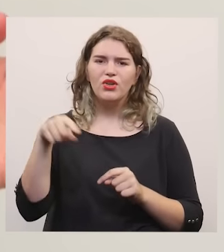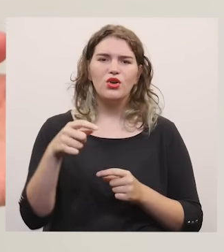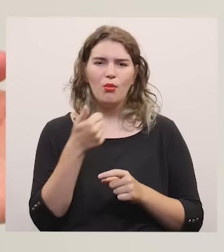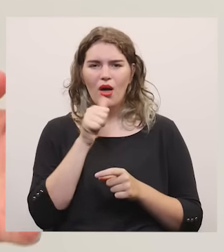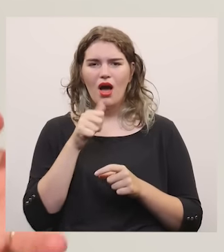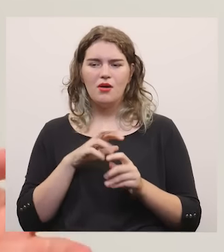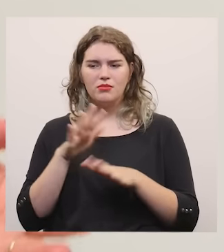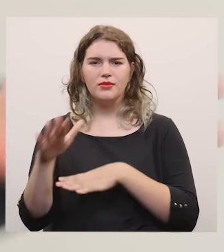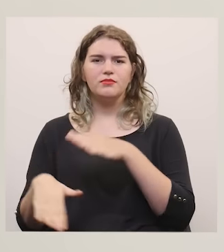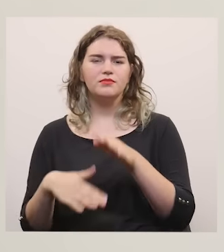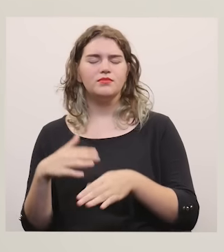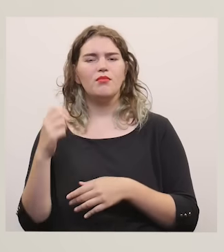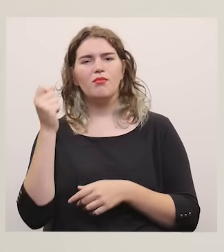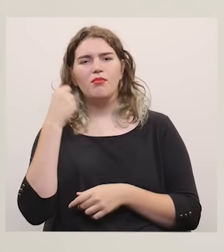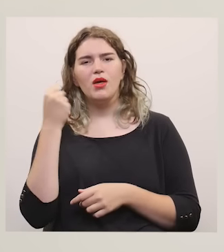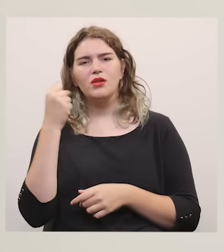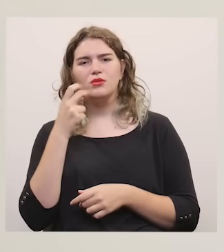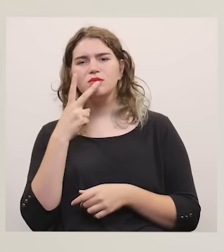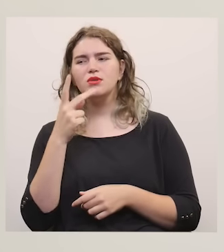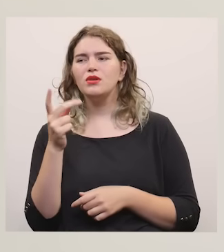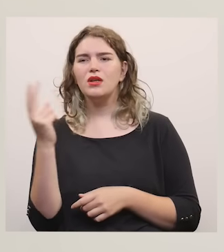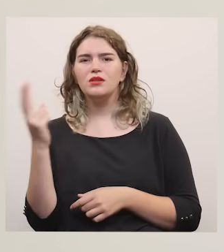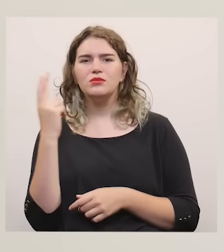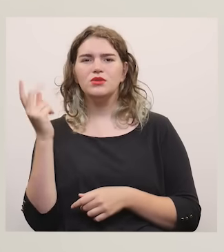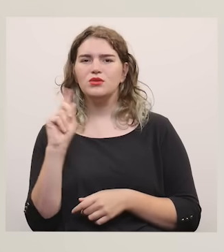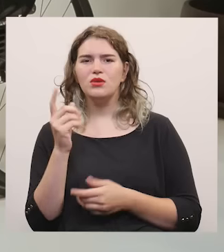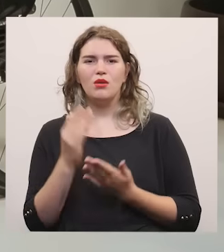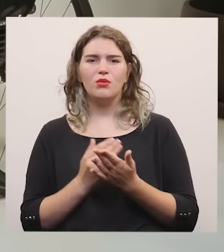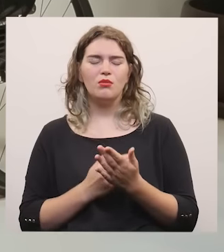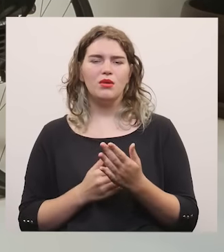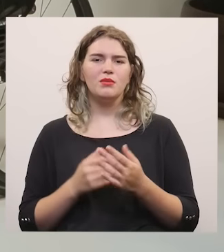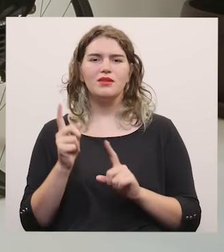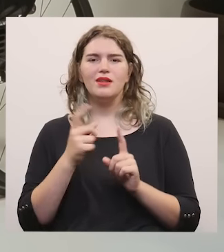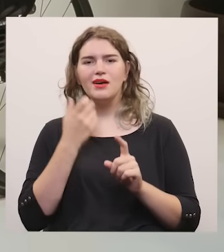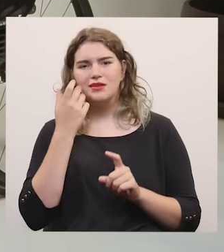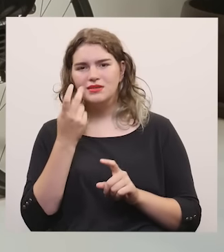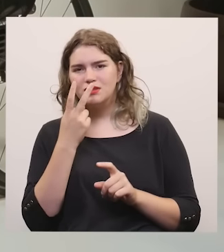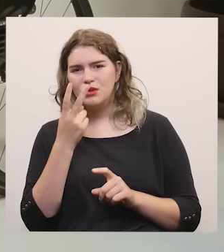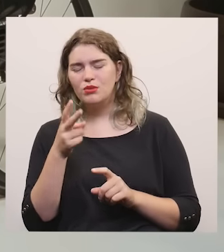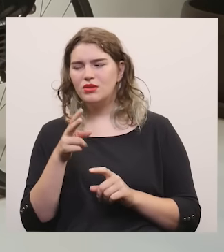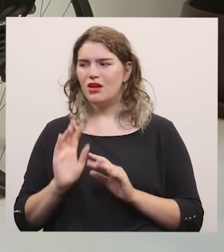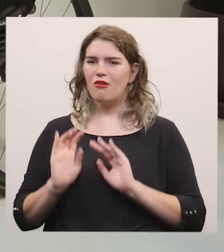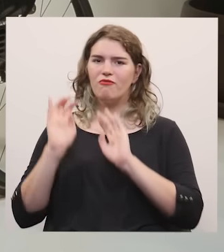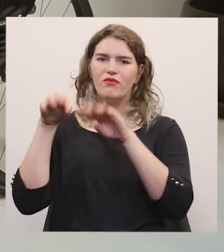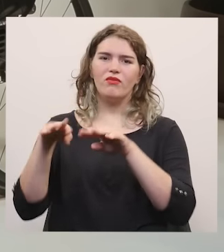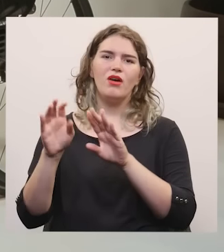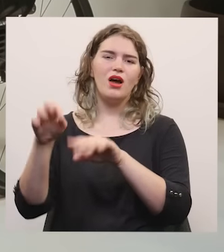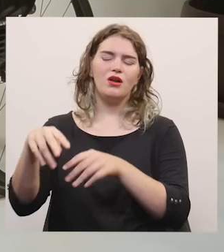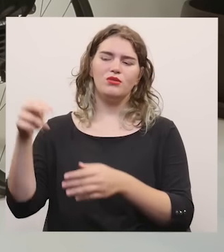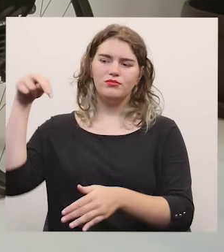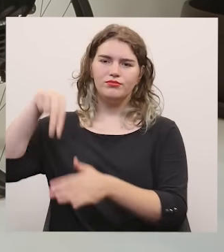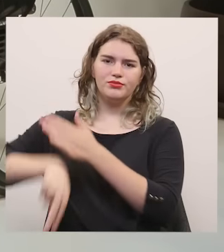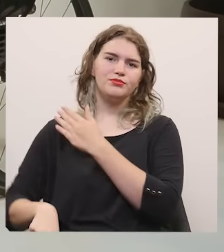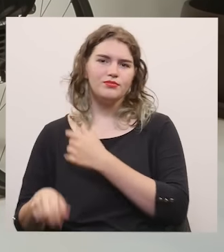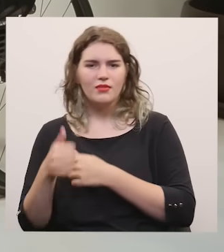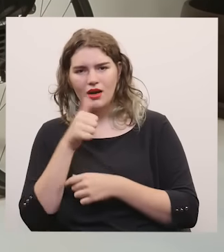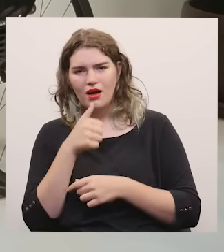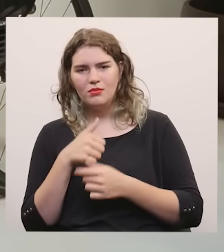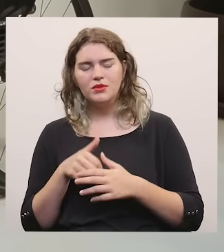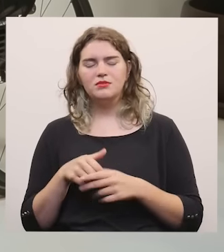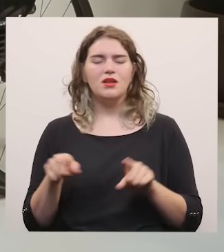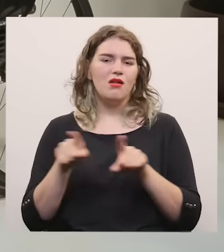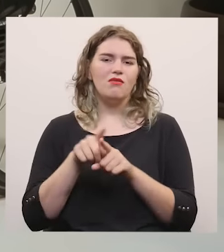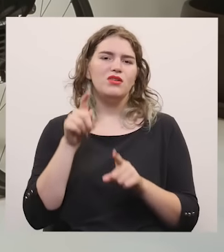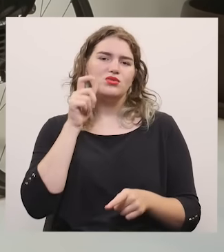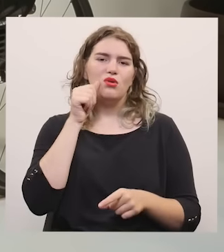ape. Și Petru pleacă pe ape. Se uită la Dumnezeu, nu la probleme. Dar când se uită la problemă, zucăfund. Așa suntem și